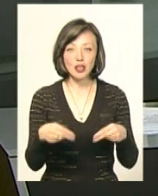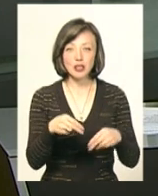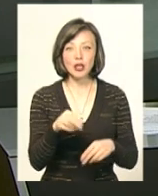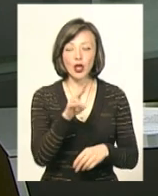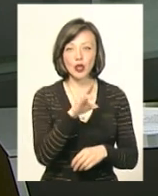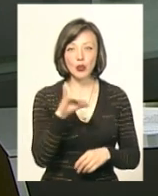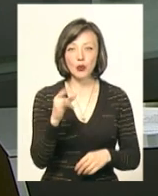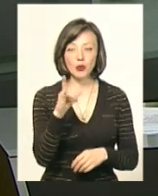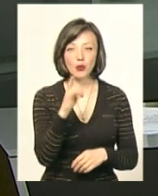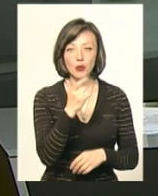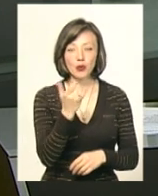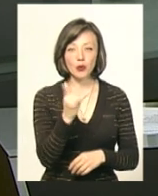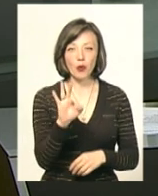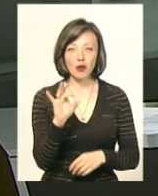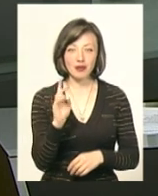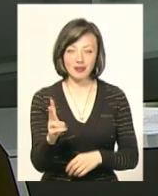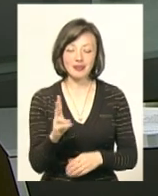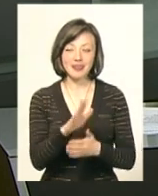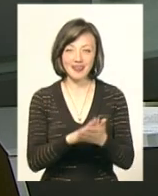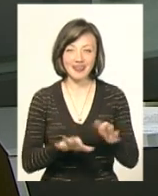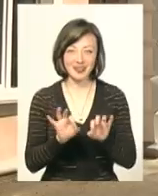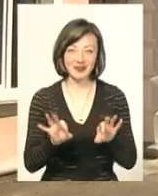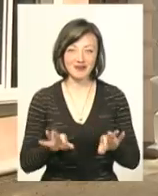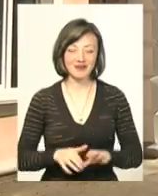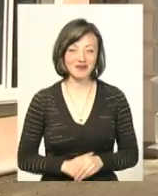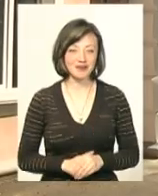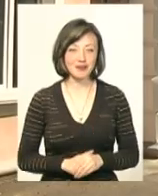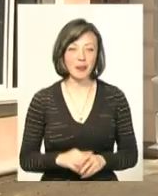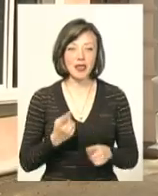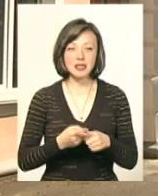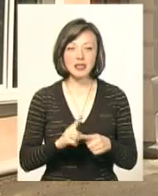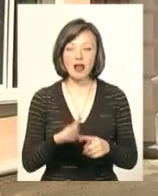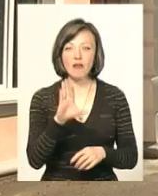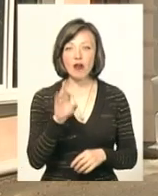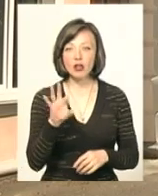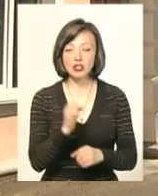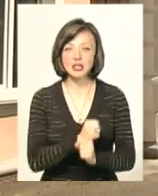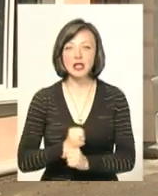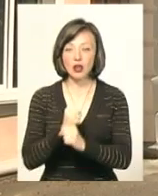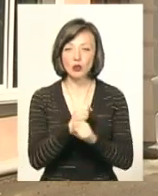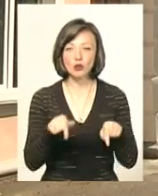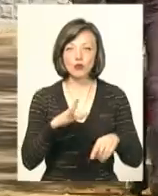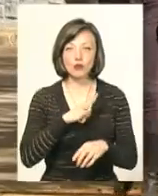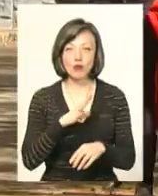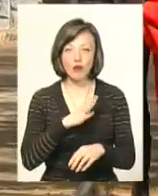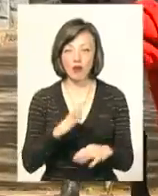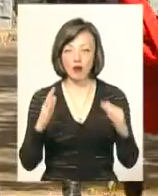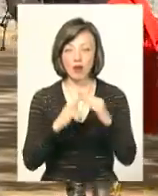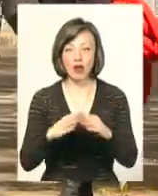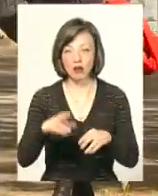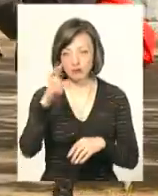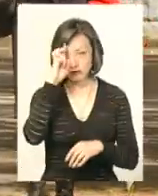Нью-Йорку. Їхню історію дізнавалася Тетяна Ворожцова. Це Волочиський санаторій Райдуга. До революції тут був маєток польського князя